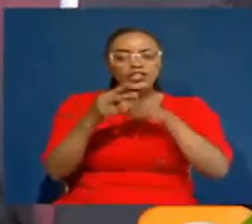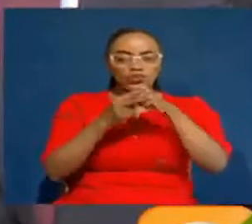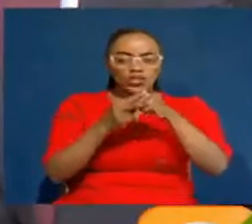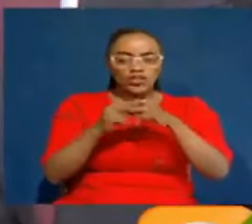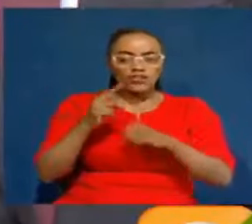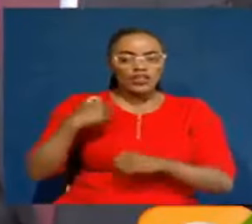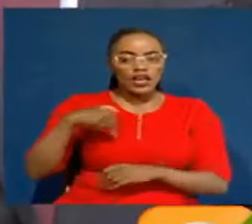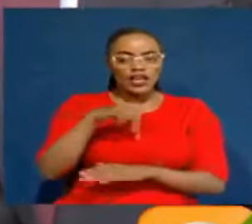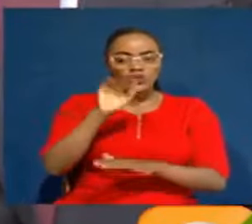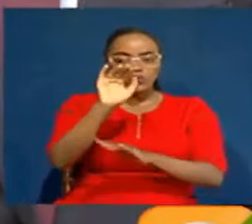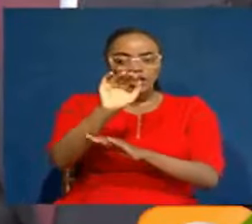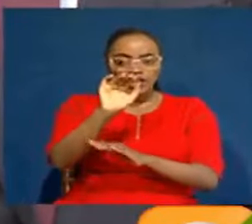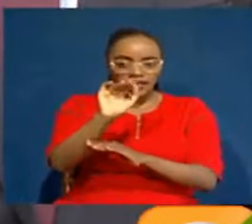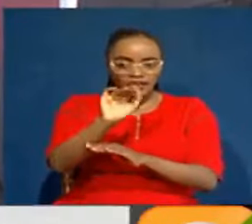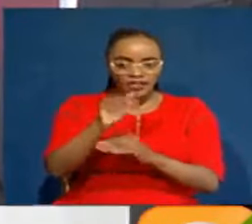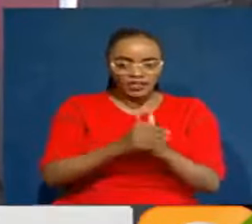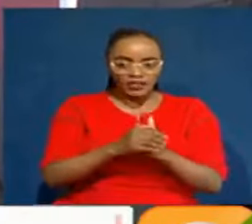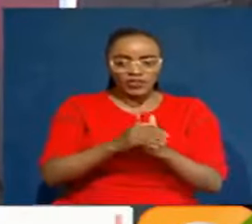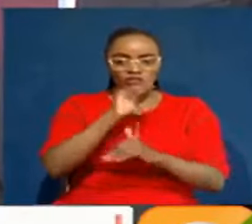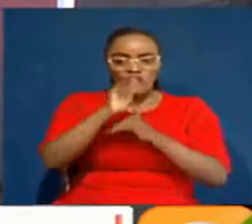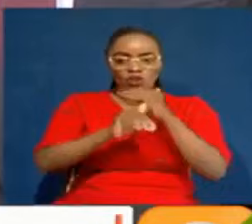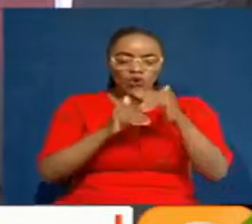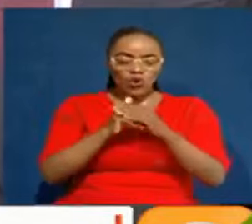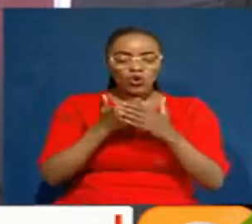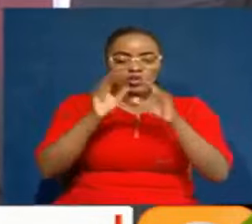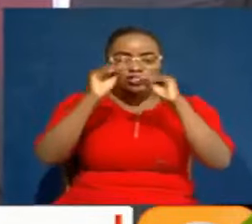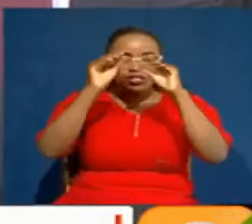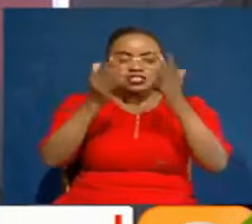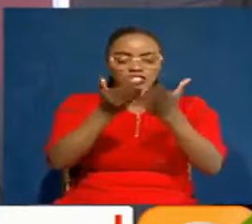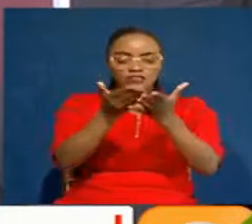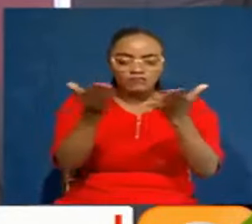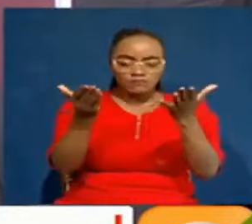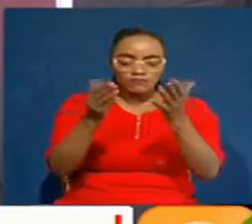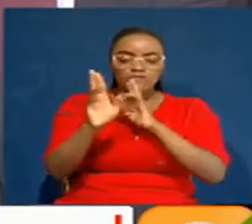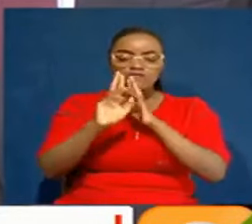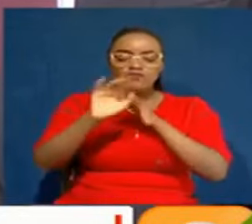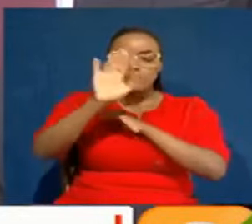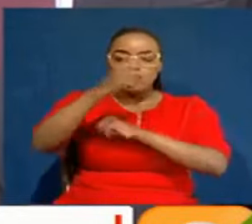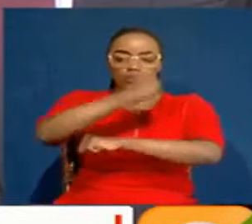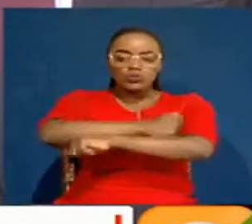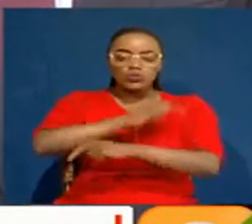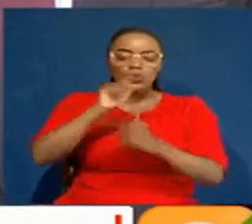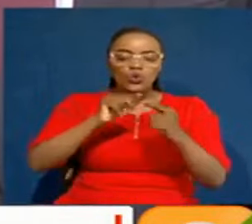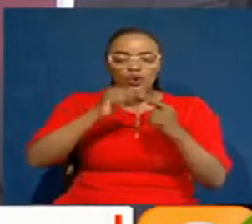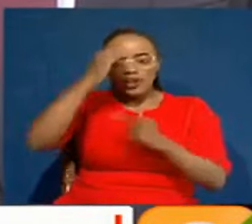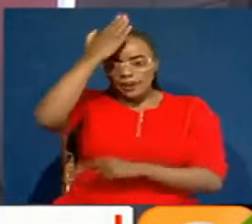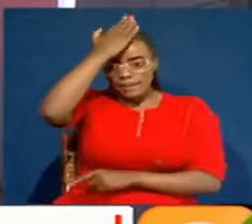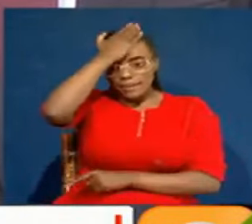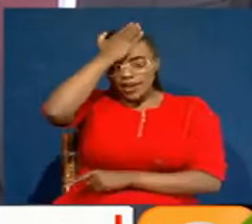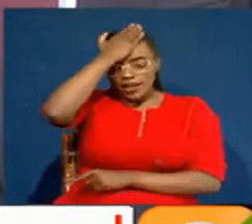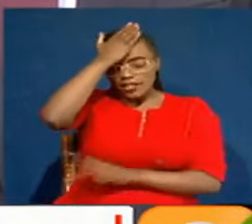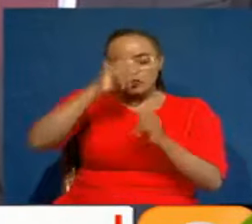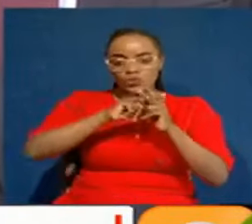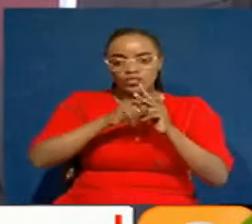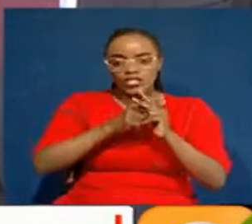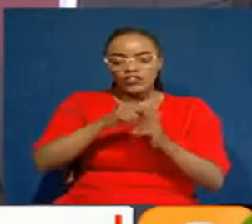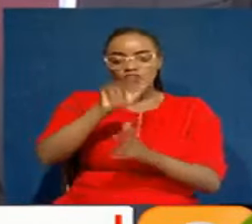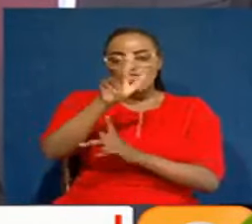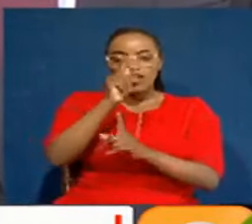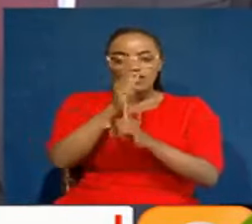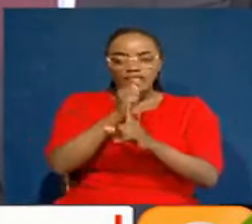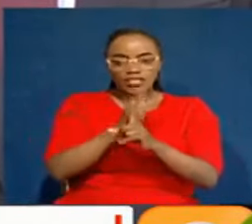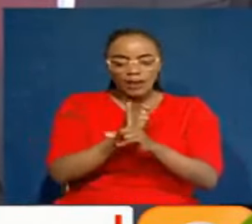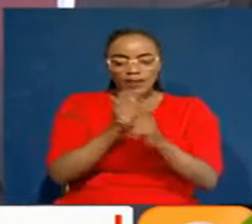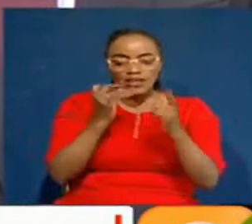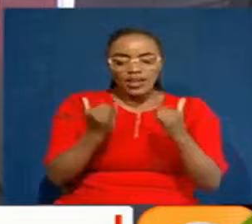are therefore beseeching all our esteemed teachers to report to schools on Monday for the start of the third term,